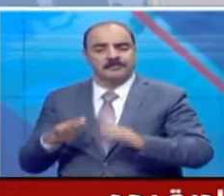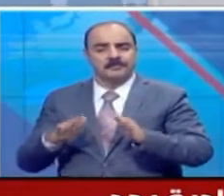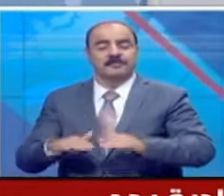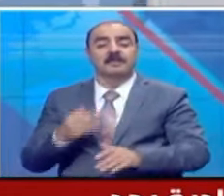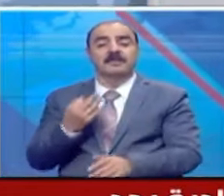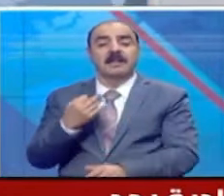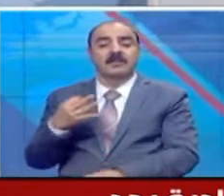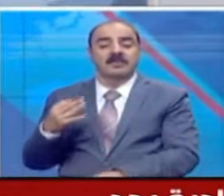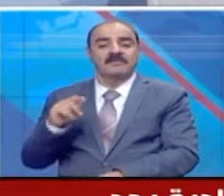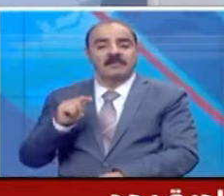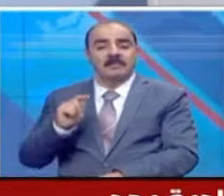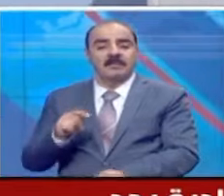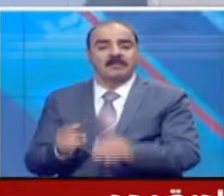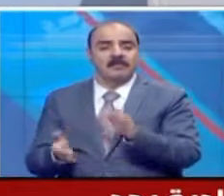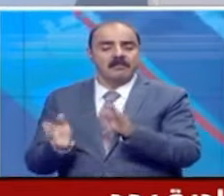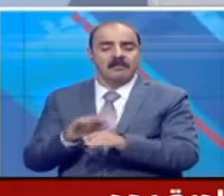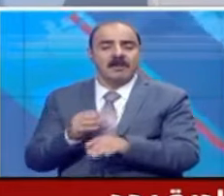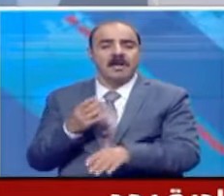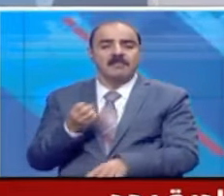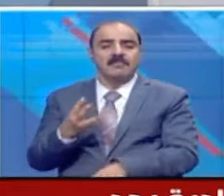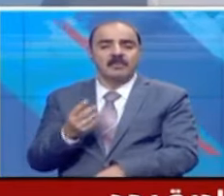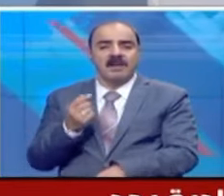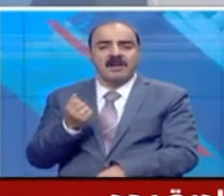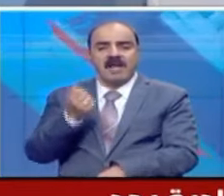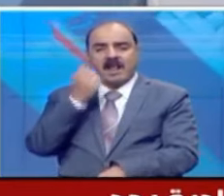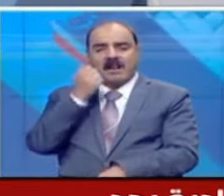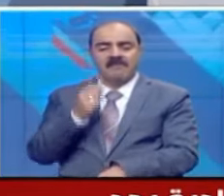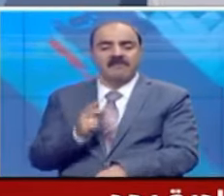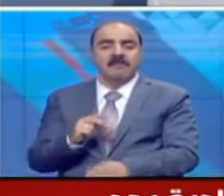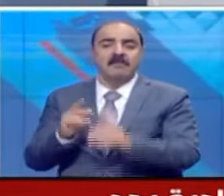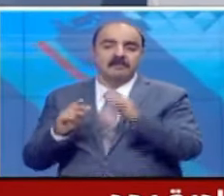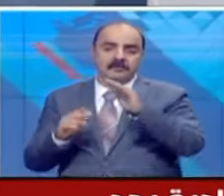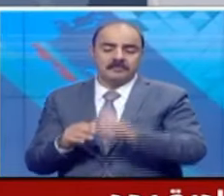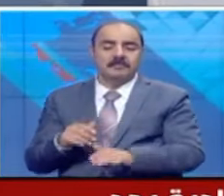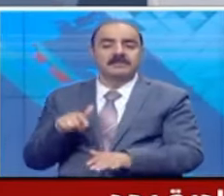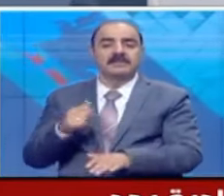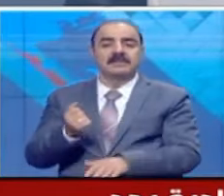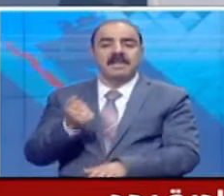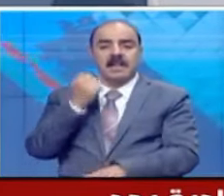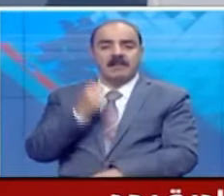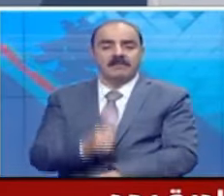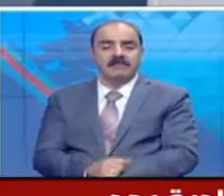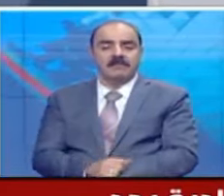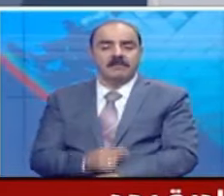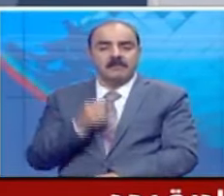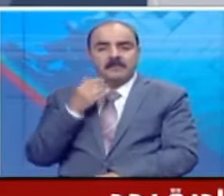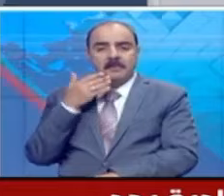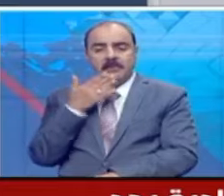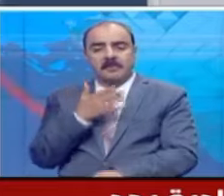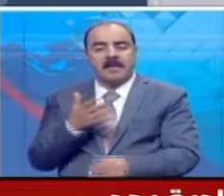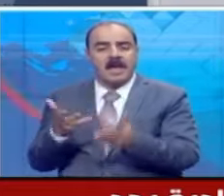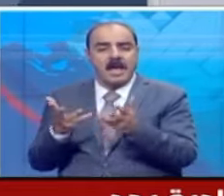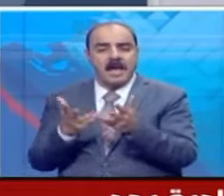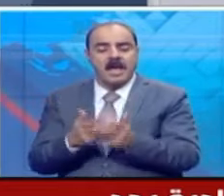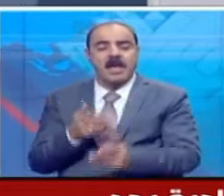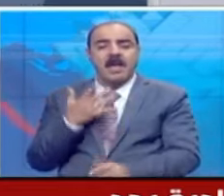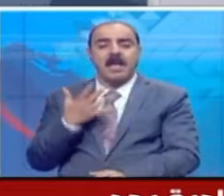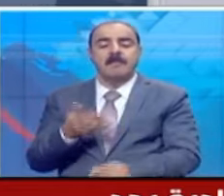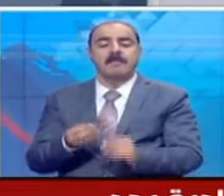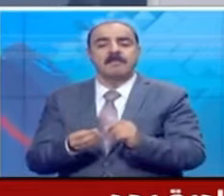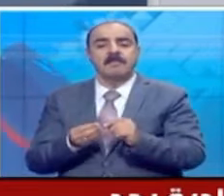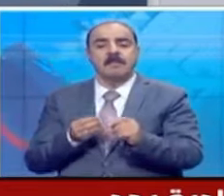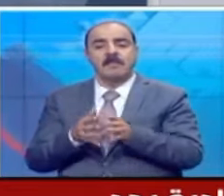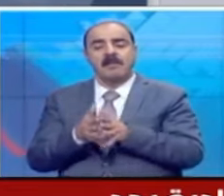وبنسبة 33% من 45 ألف جنيه إلى 60 ألف جنيه وبتكلفة إجمالية